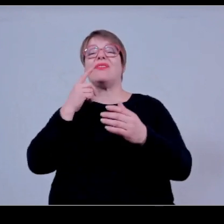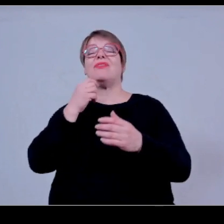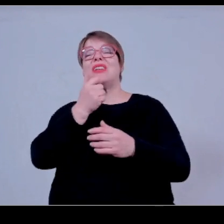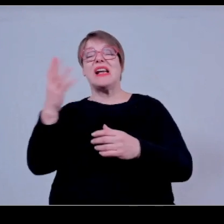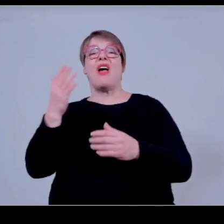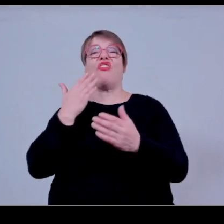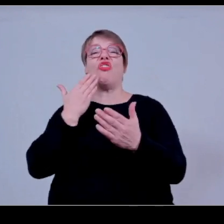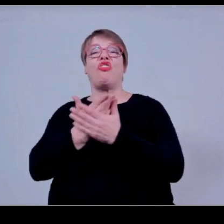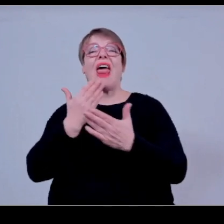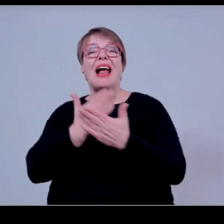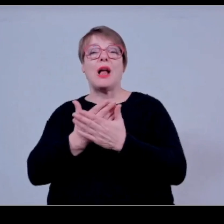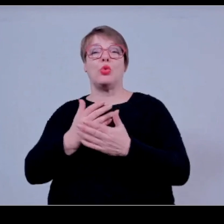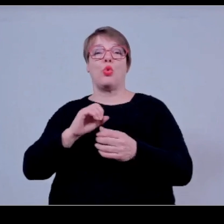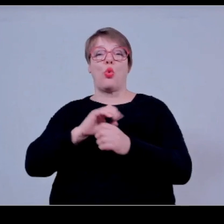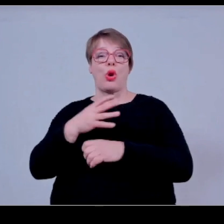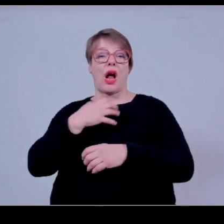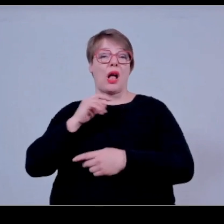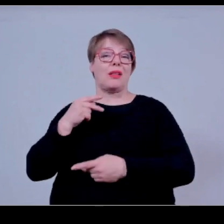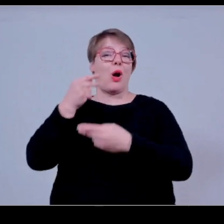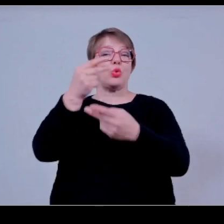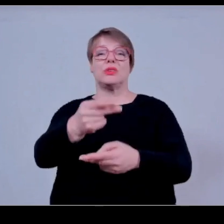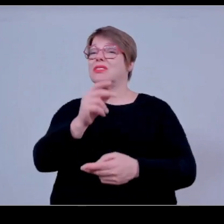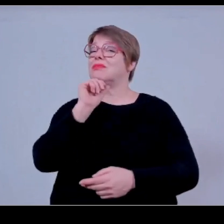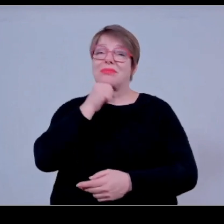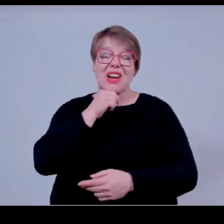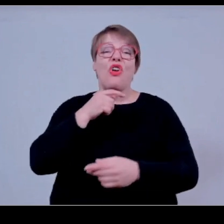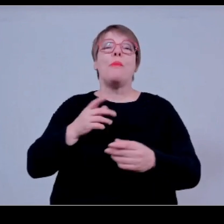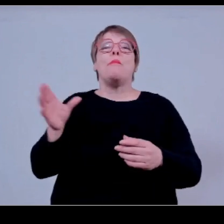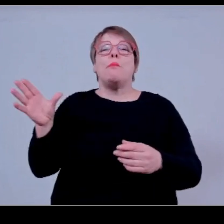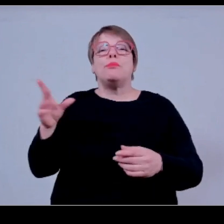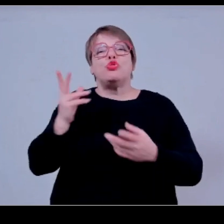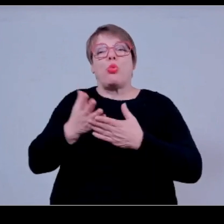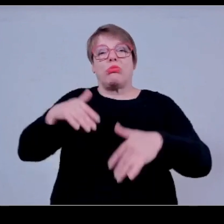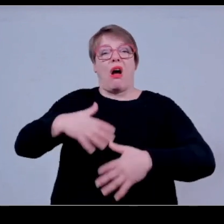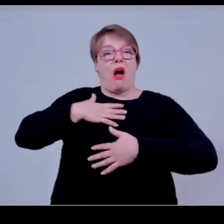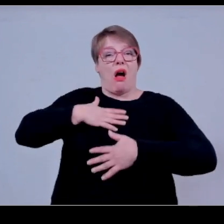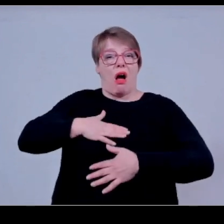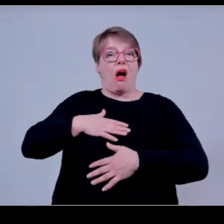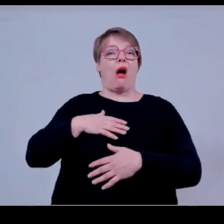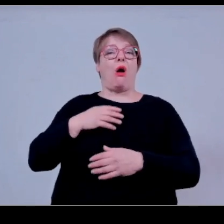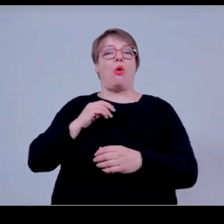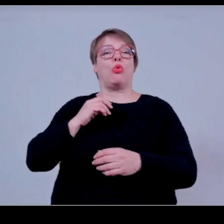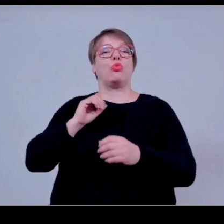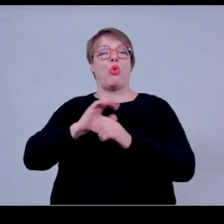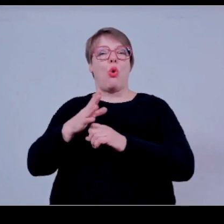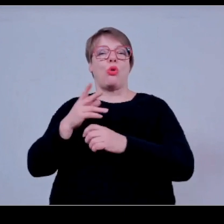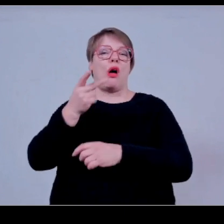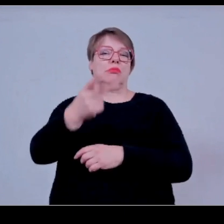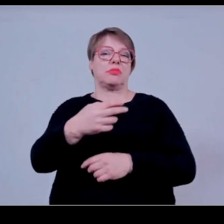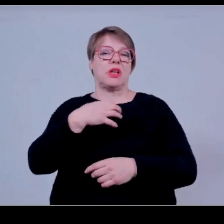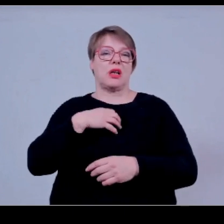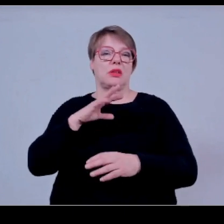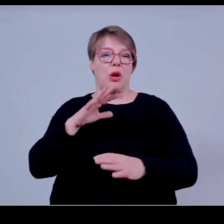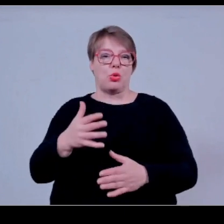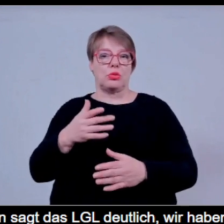Belegungen haben. Und außerdem muss man auch sehen, dass wir tatsächlich einen anderen Status auch haben, der Menschen, die